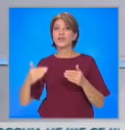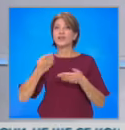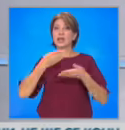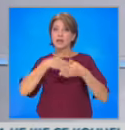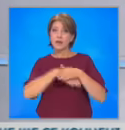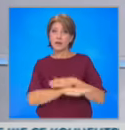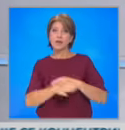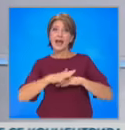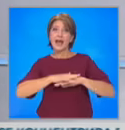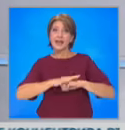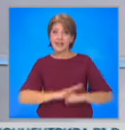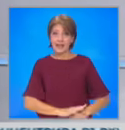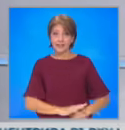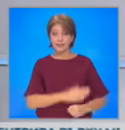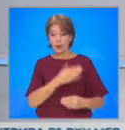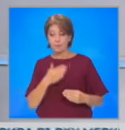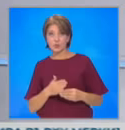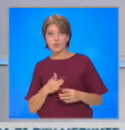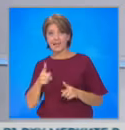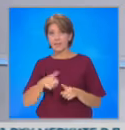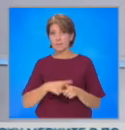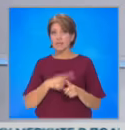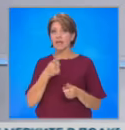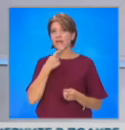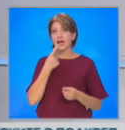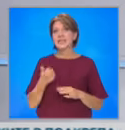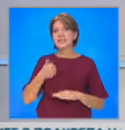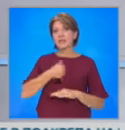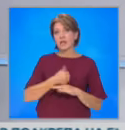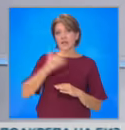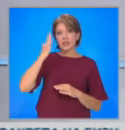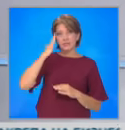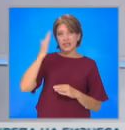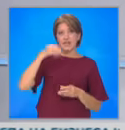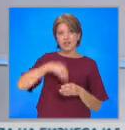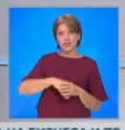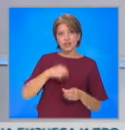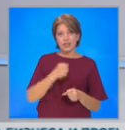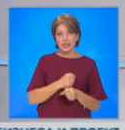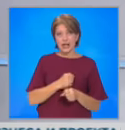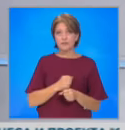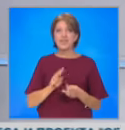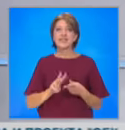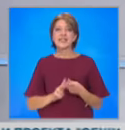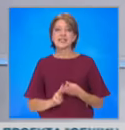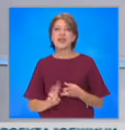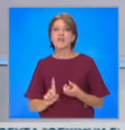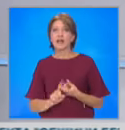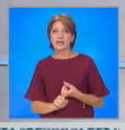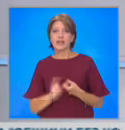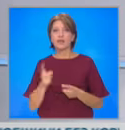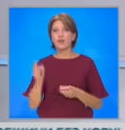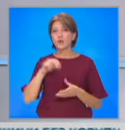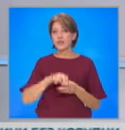към страната ни през последните месеци. Това съобщи заместник-министърът на вътрешните работи Венцислав Катинов. Той участва в